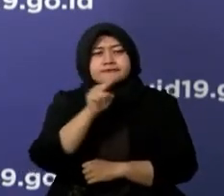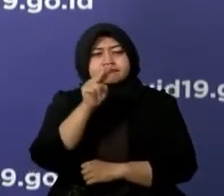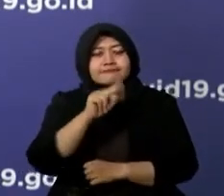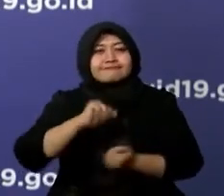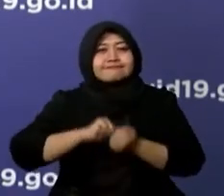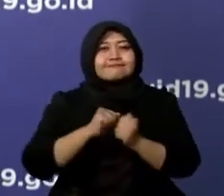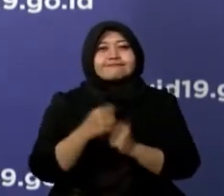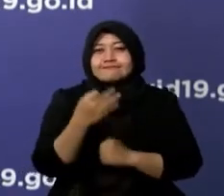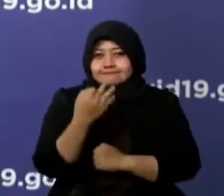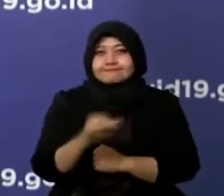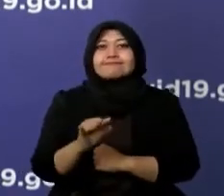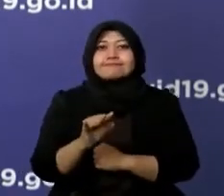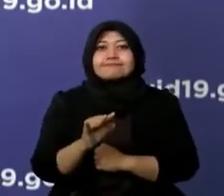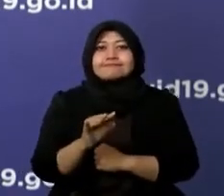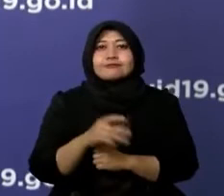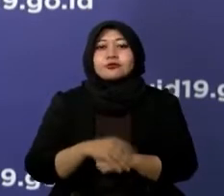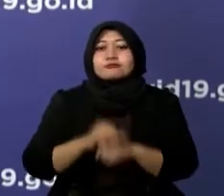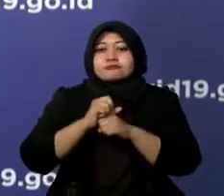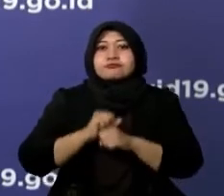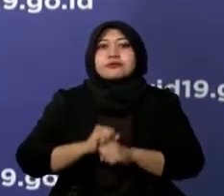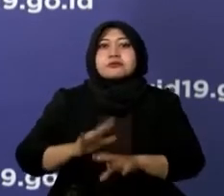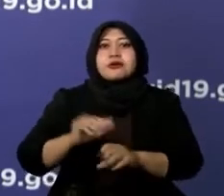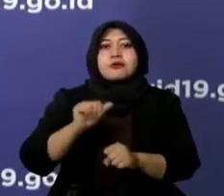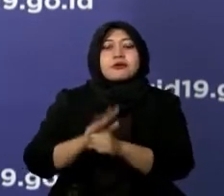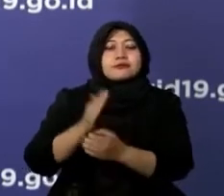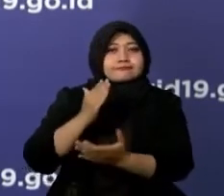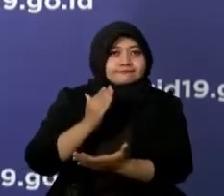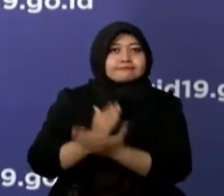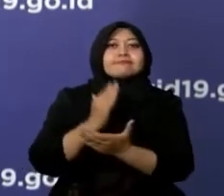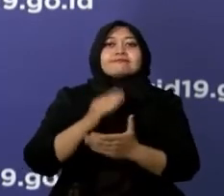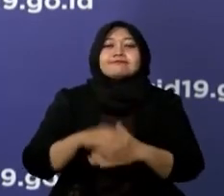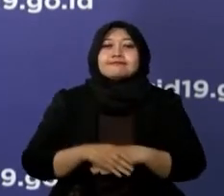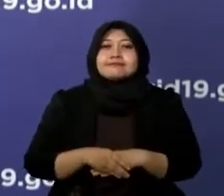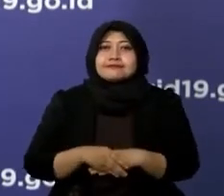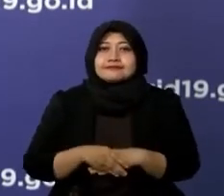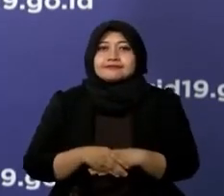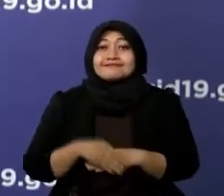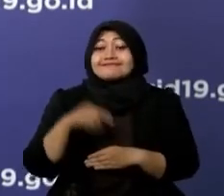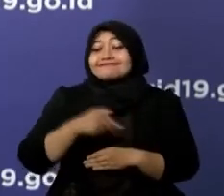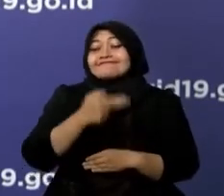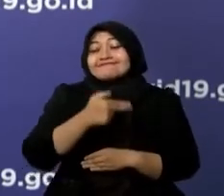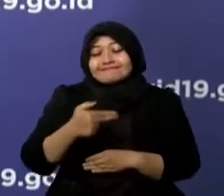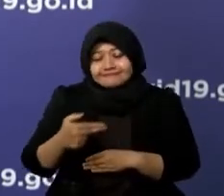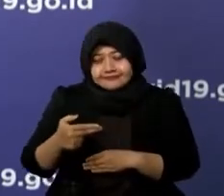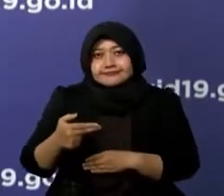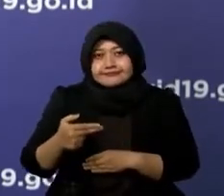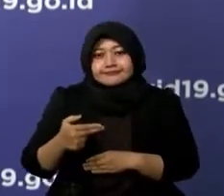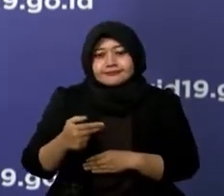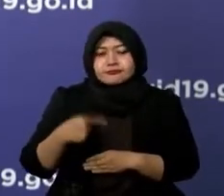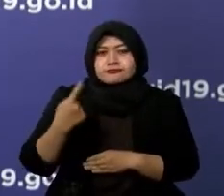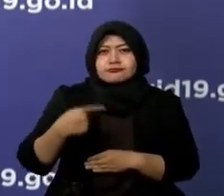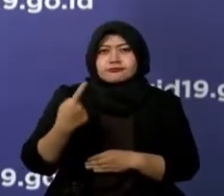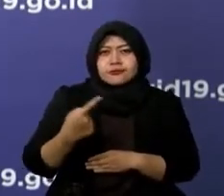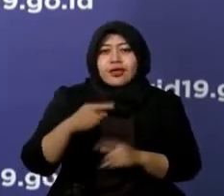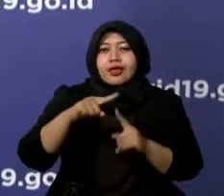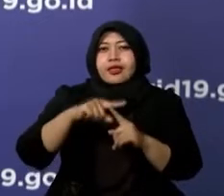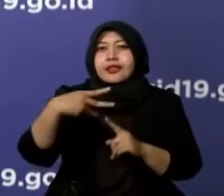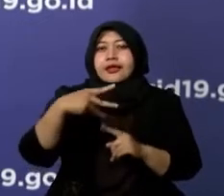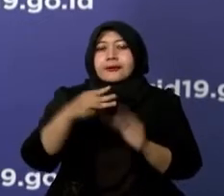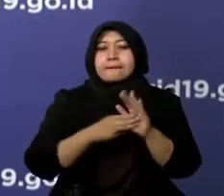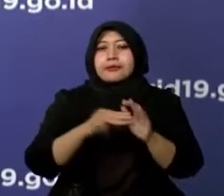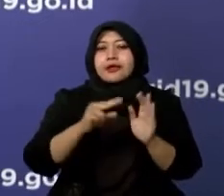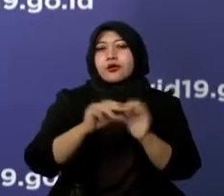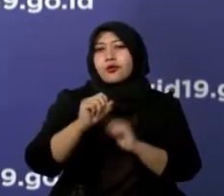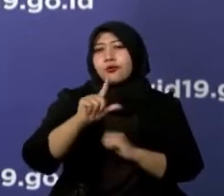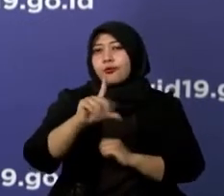baru dalam rangka pencegahan penyebaran COVID-19. Kini Indonesia akan terus menggunakan terminologi